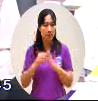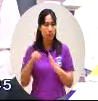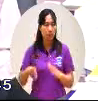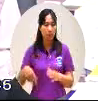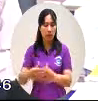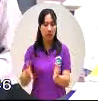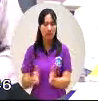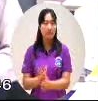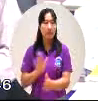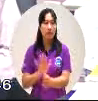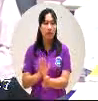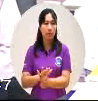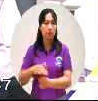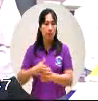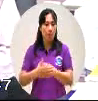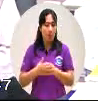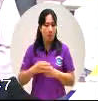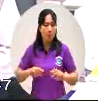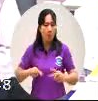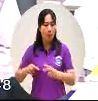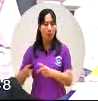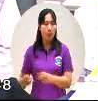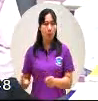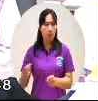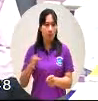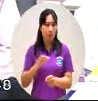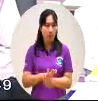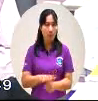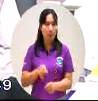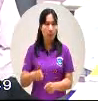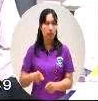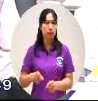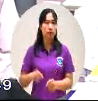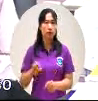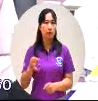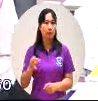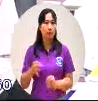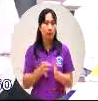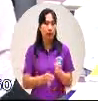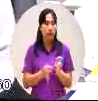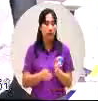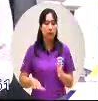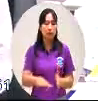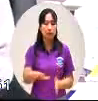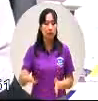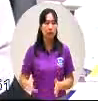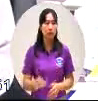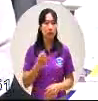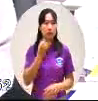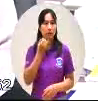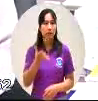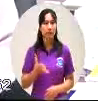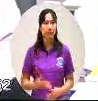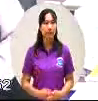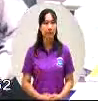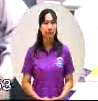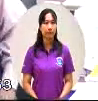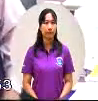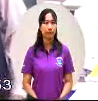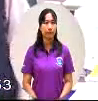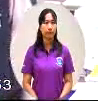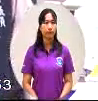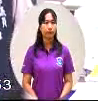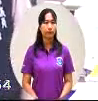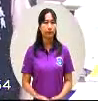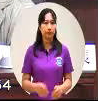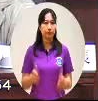能啊来维修补助？这个维修这个篮球场。 民政局长，等。 谢